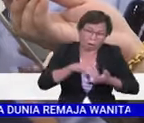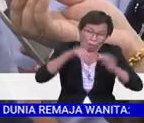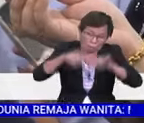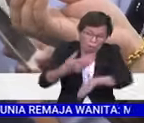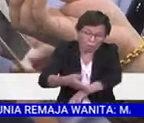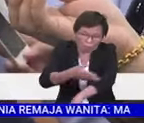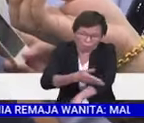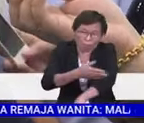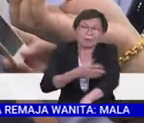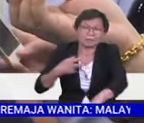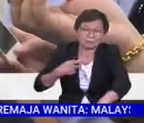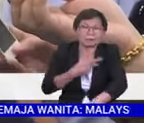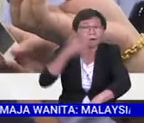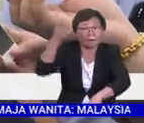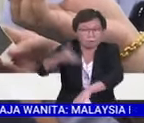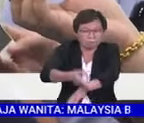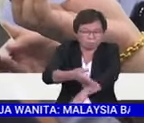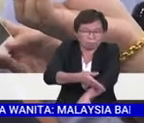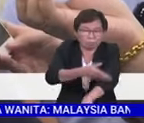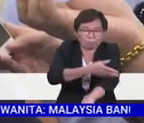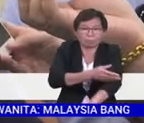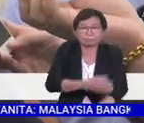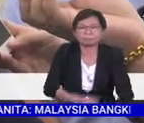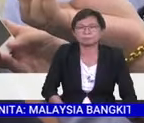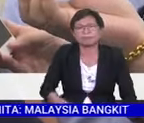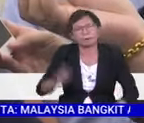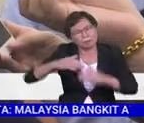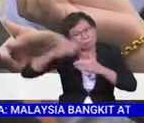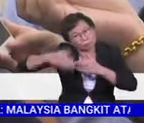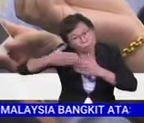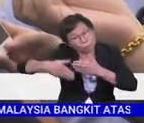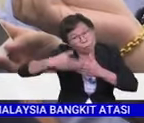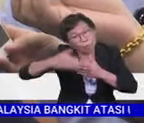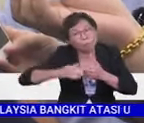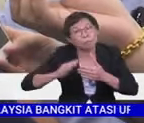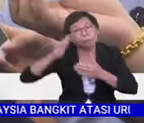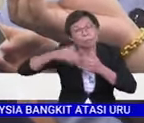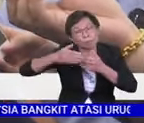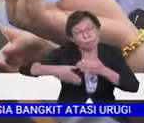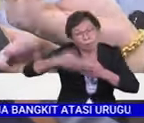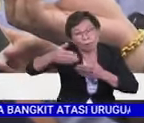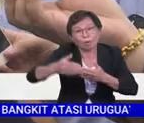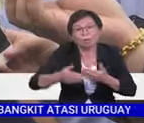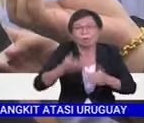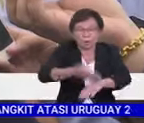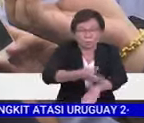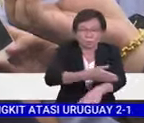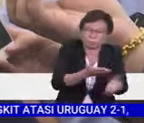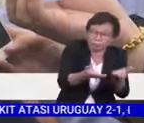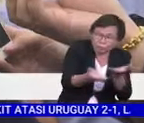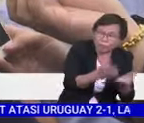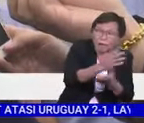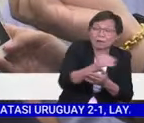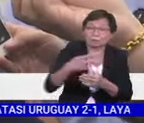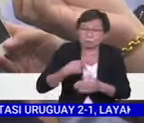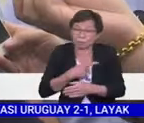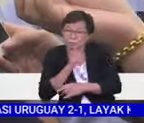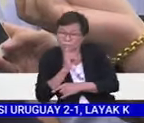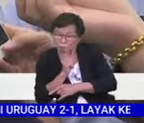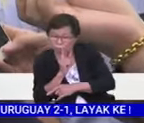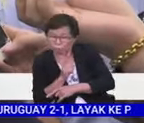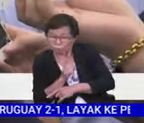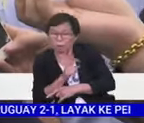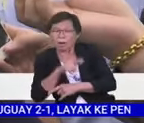diperbaiki kita akan membagikan ya Endo pot time tapi Wawrinka abses Wow make sure the